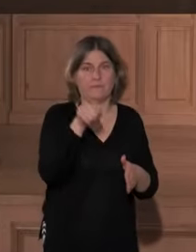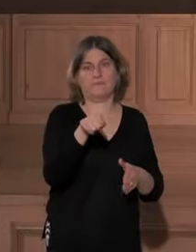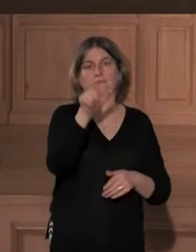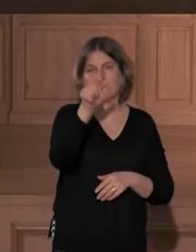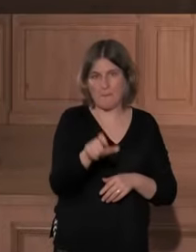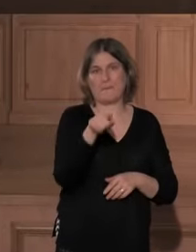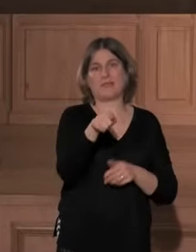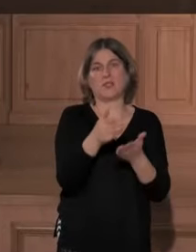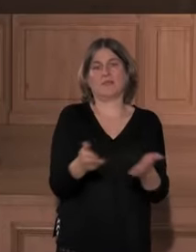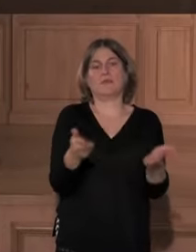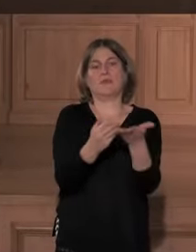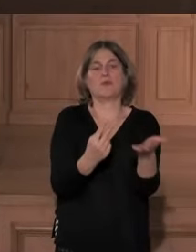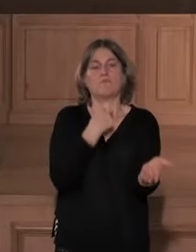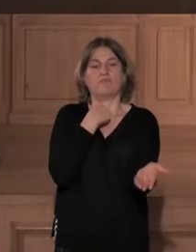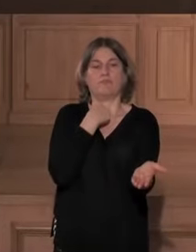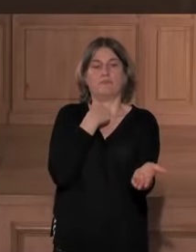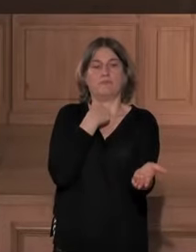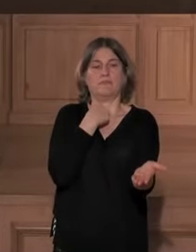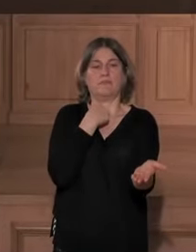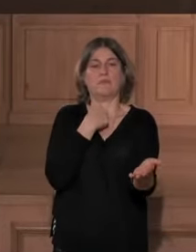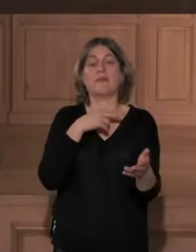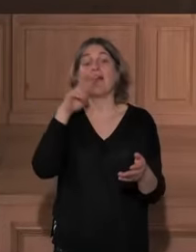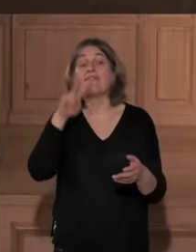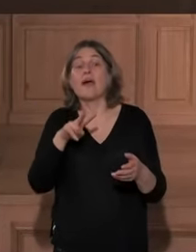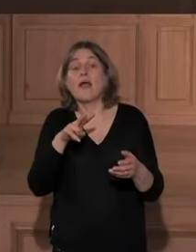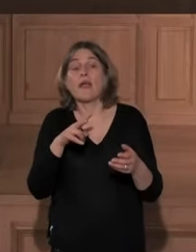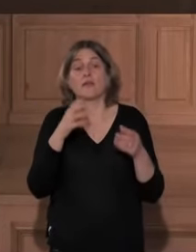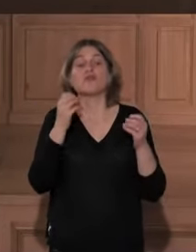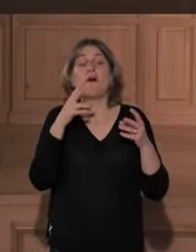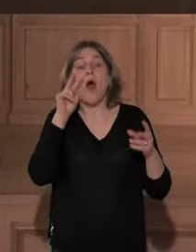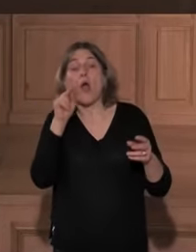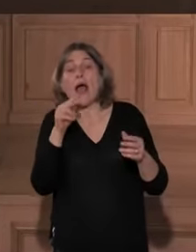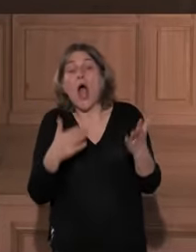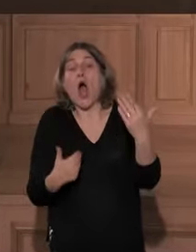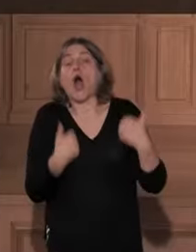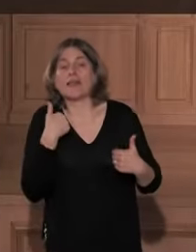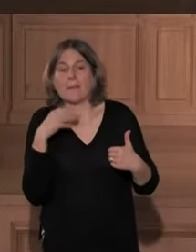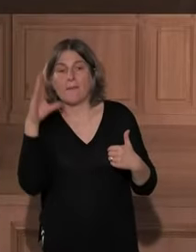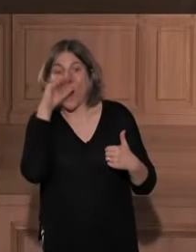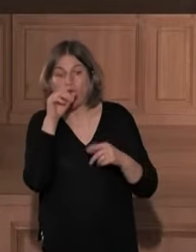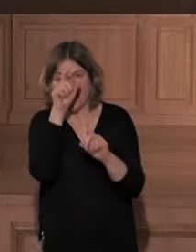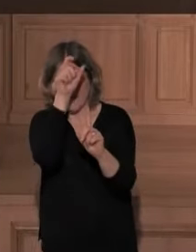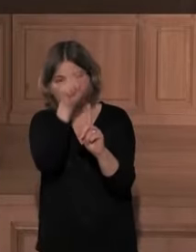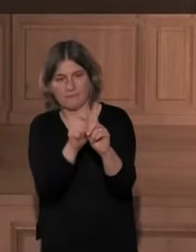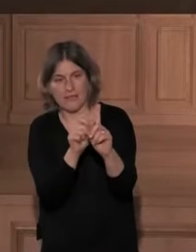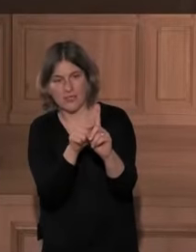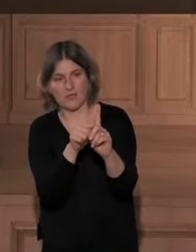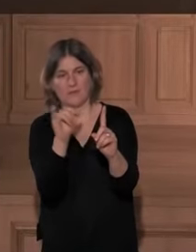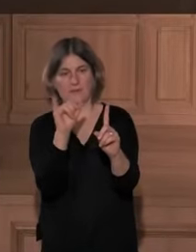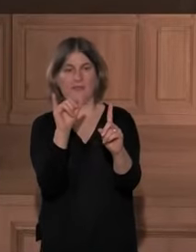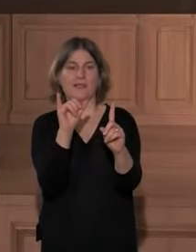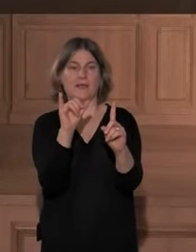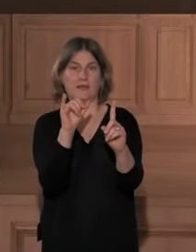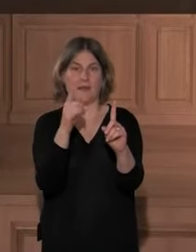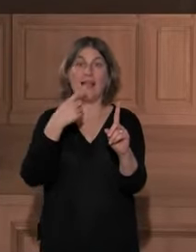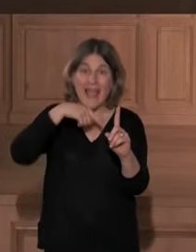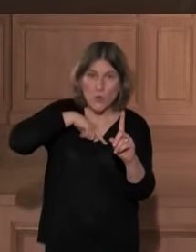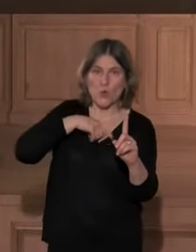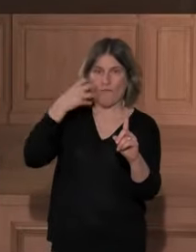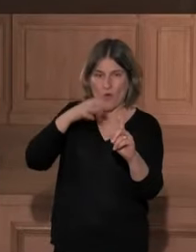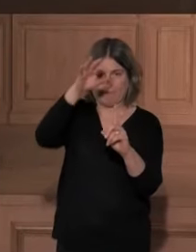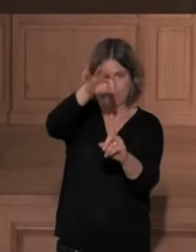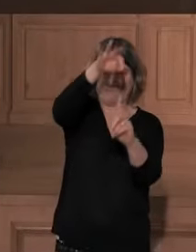parce que pendant très longtemps, on n'a vu que des handicapés et on n'a jamais regardé la personne. Sauf que nous, notre travail au silence des justes, c'est de recentrer la personne dans ce qu'elle est et ensuite